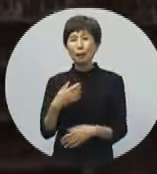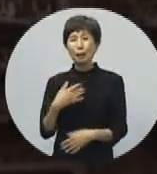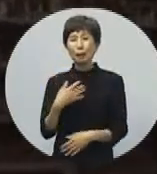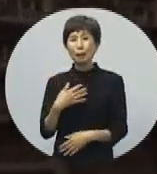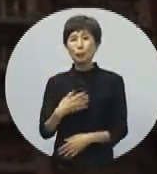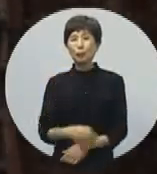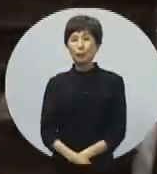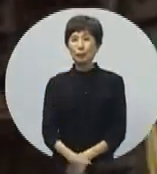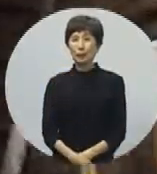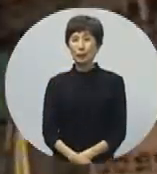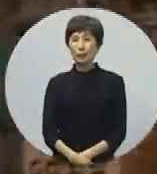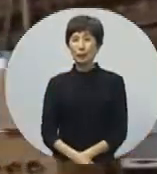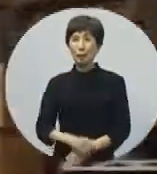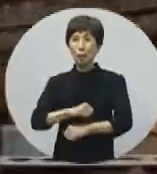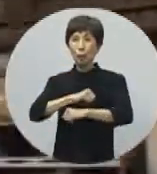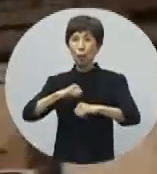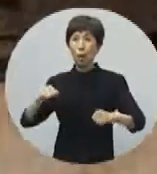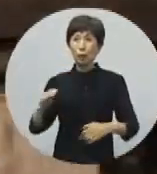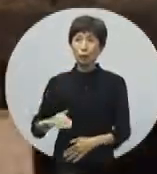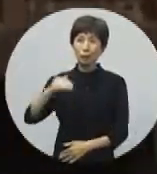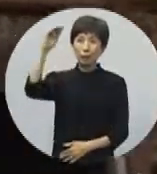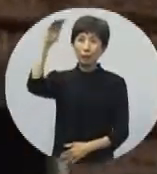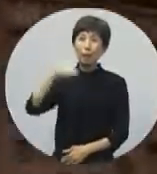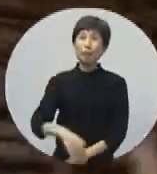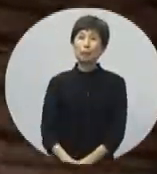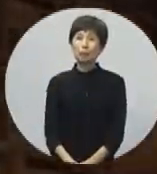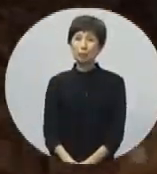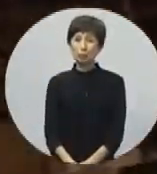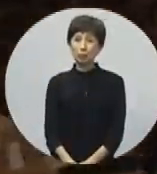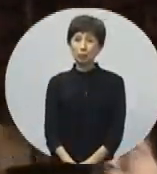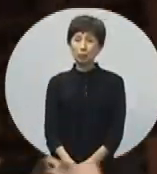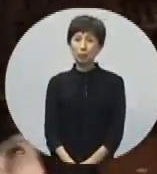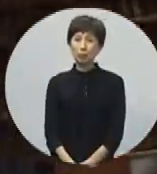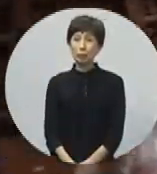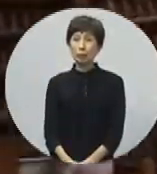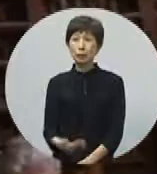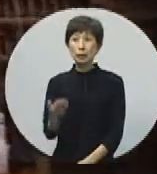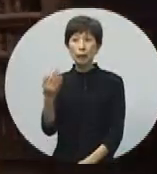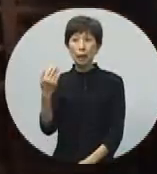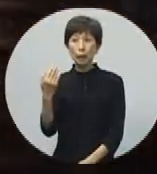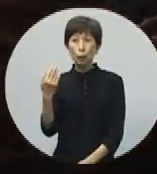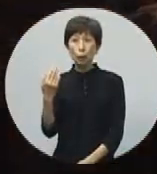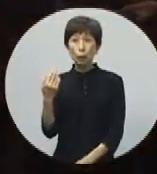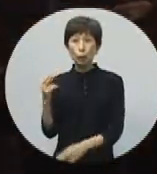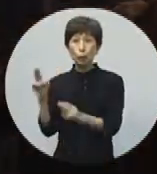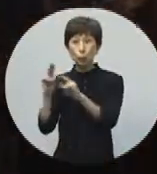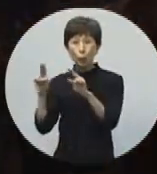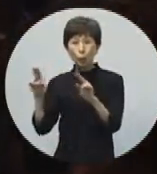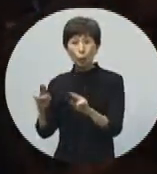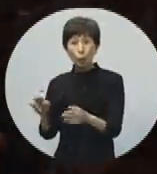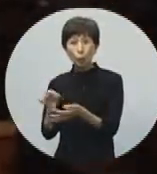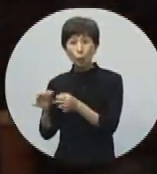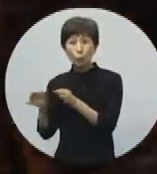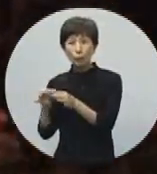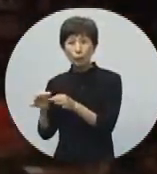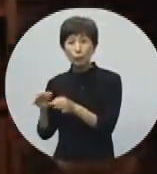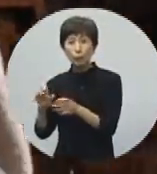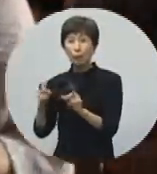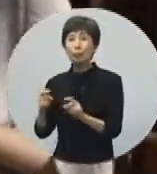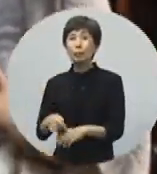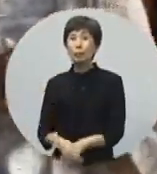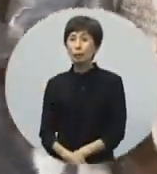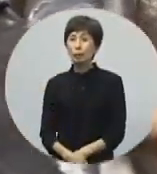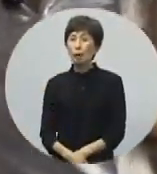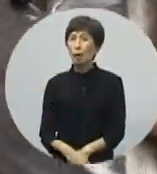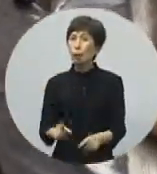いね。だからすごく高いよね。でしかも大きいですよね。先ほどの菊屋さんお店になってましたけど、普通倉庫みたいな